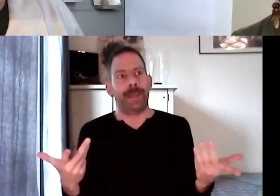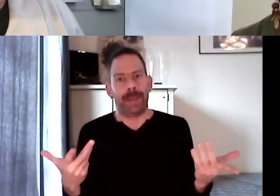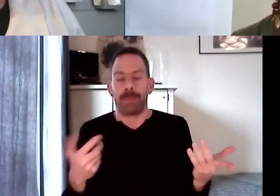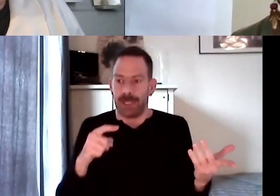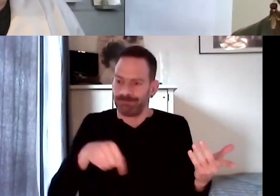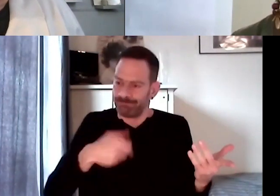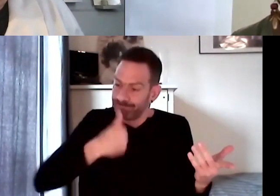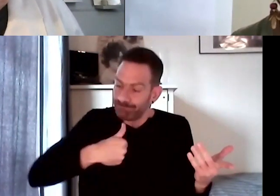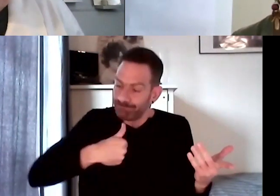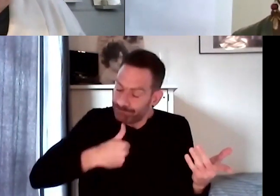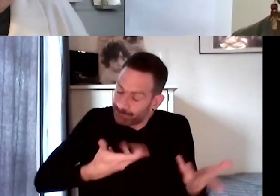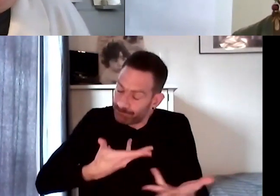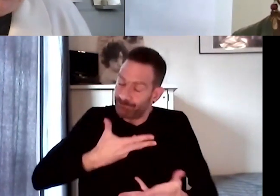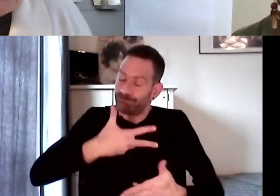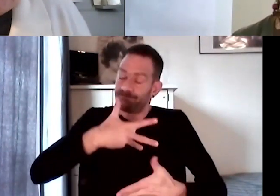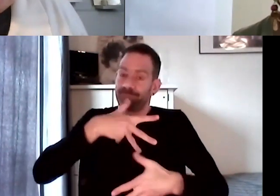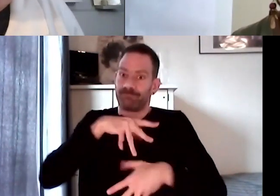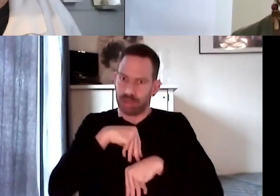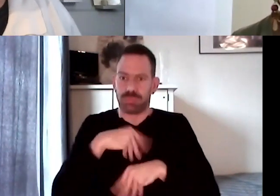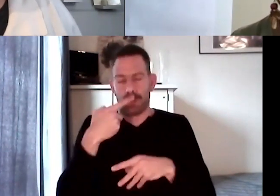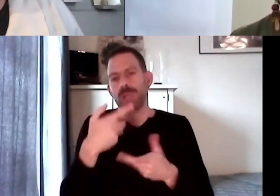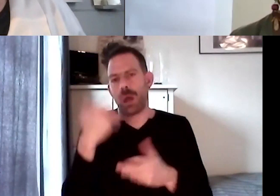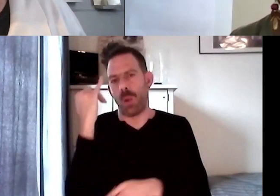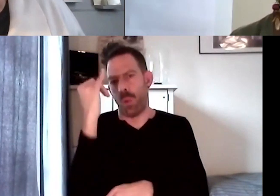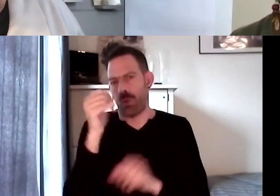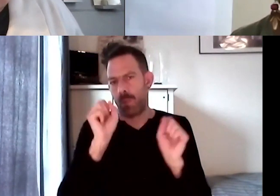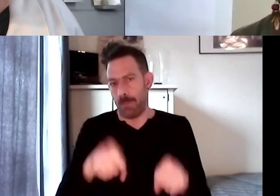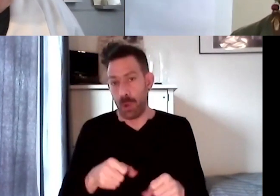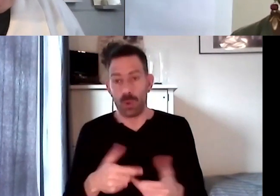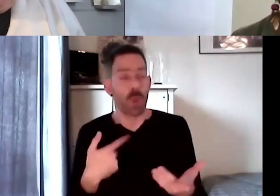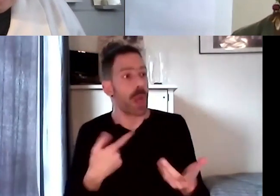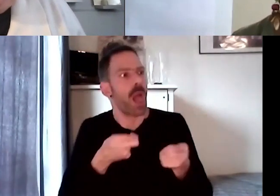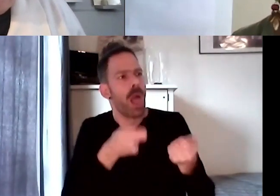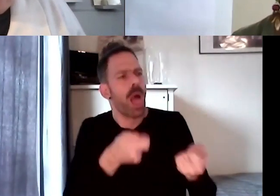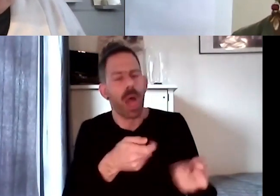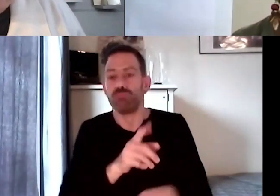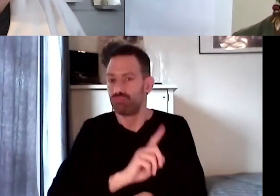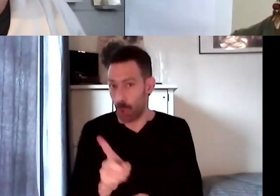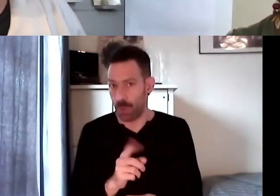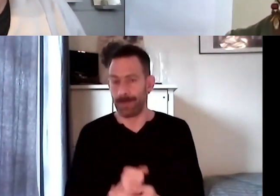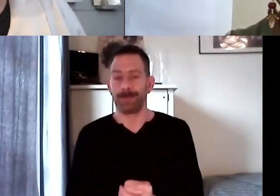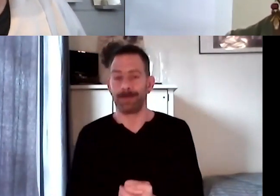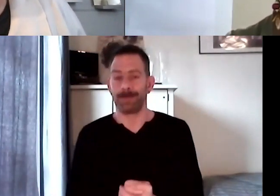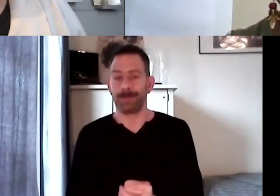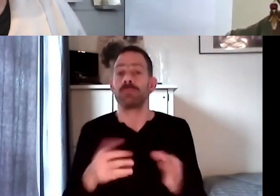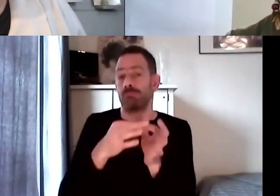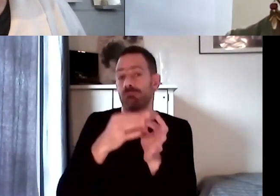d'accepter sa situation. Voilà. Donc, on ne brusque pas les choses. Dans les bilans de compétences, on a beaucoup